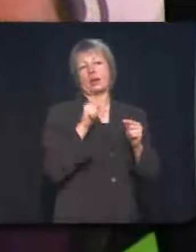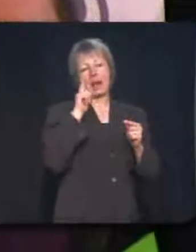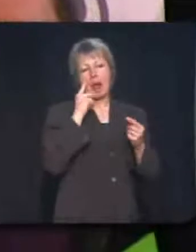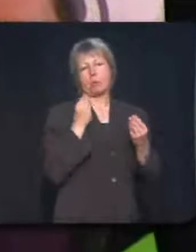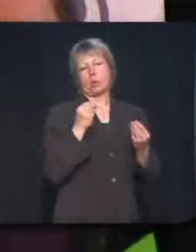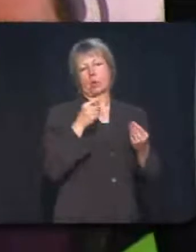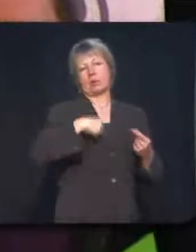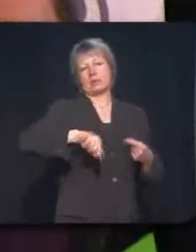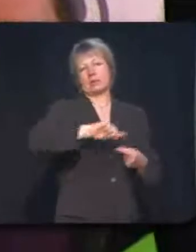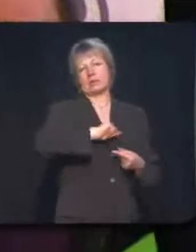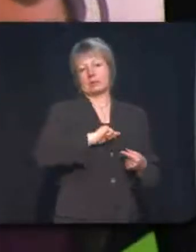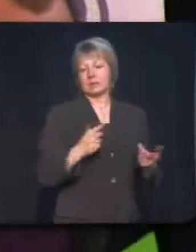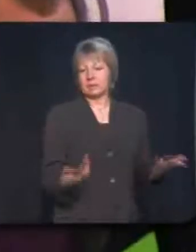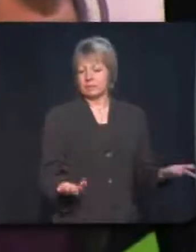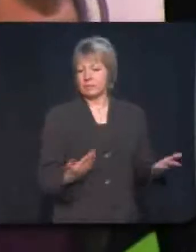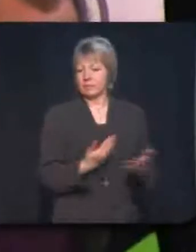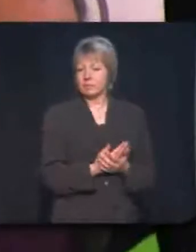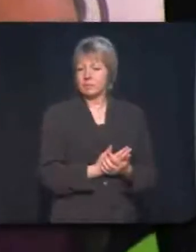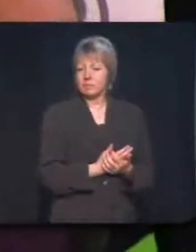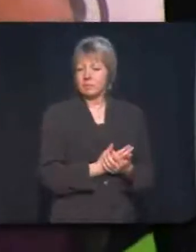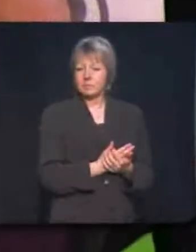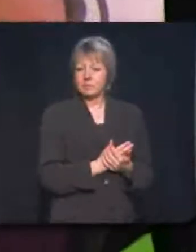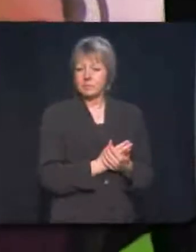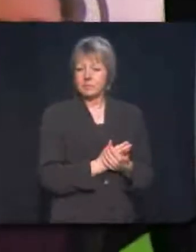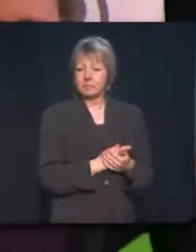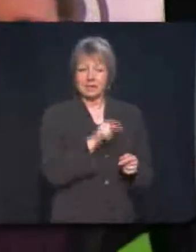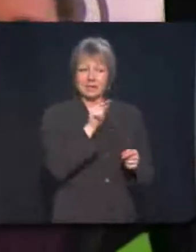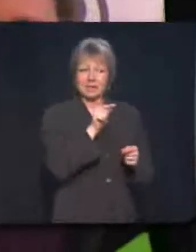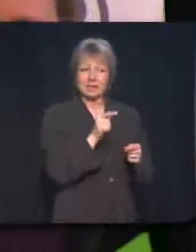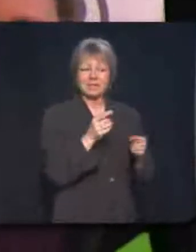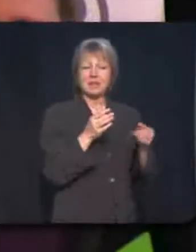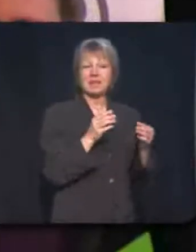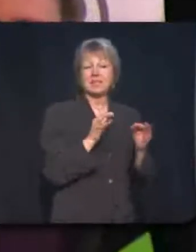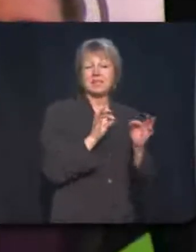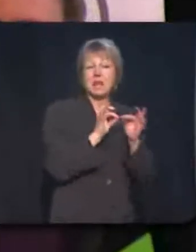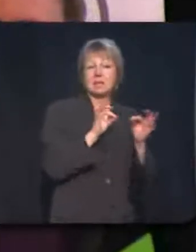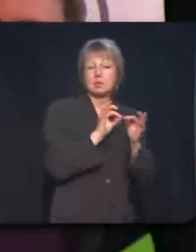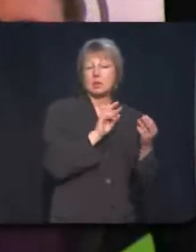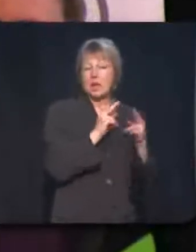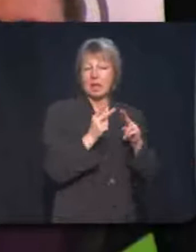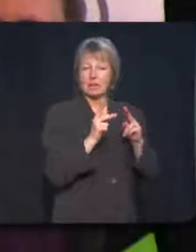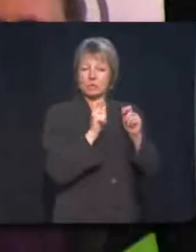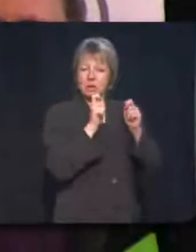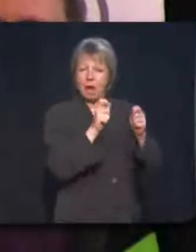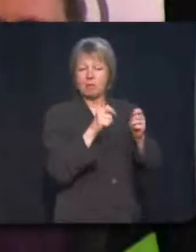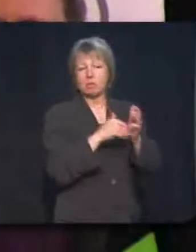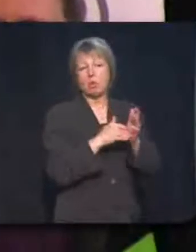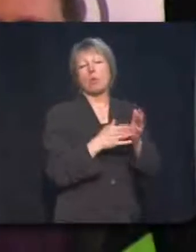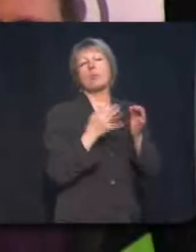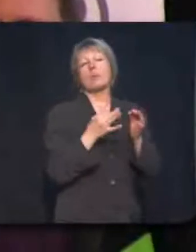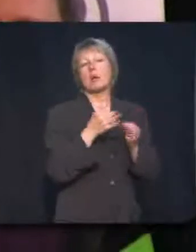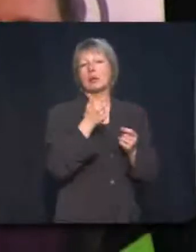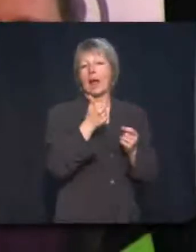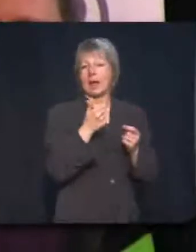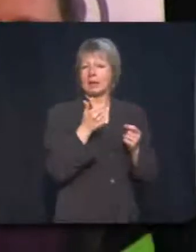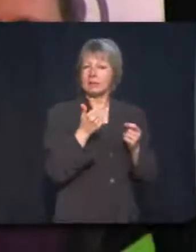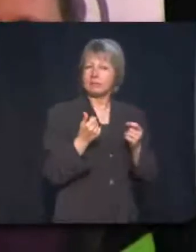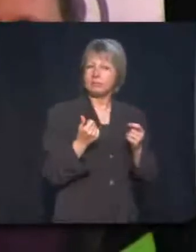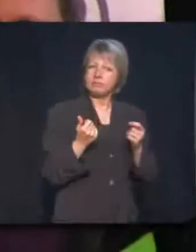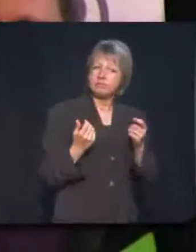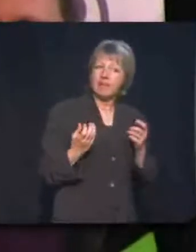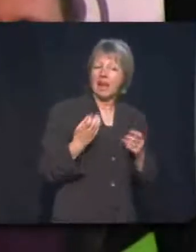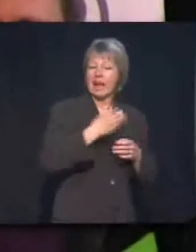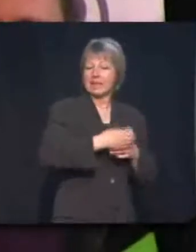nun zu diesem satzungsänderungsantrag gibt es noch eine Ergänzung wir brauchen eine Geschäftsordnung dafür also eine